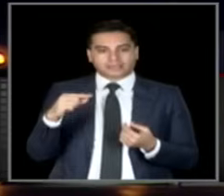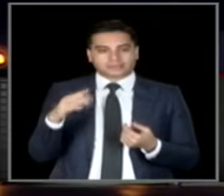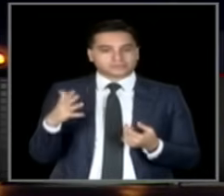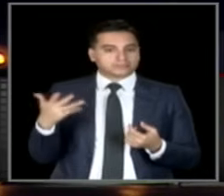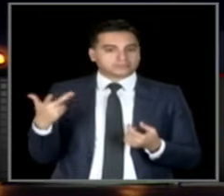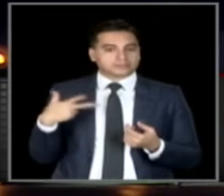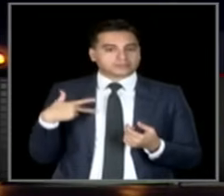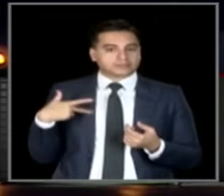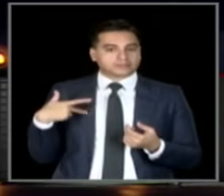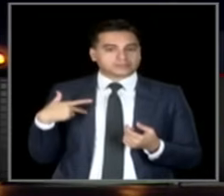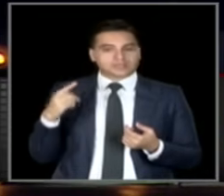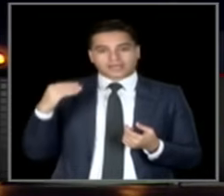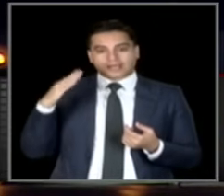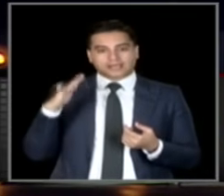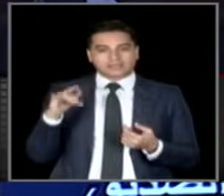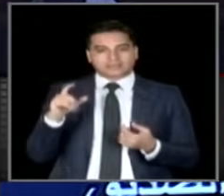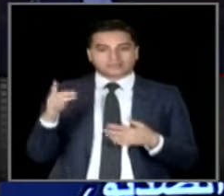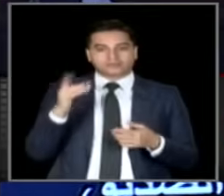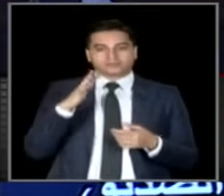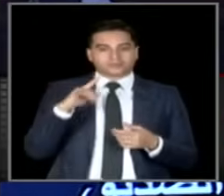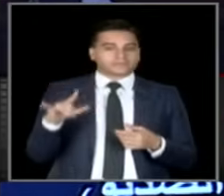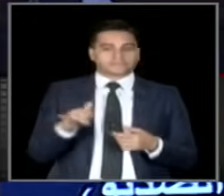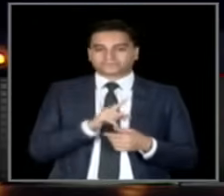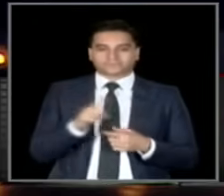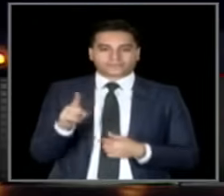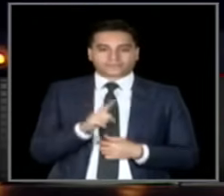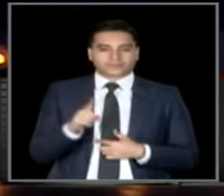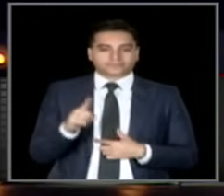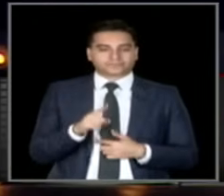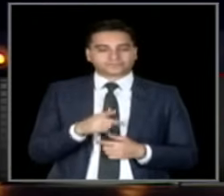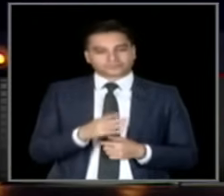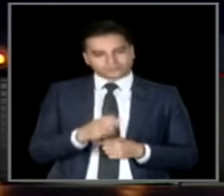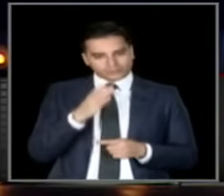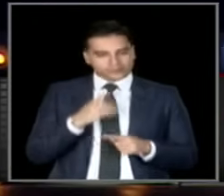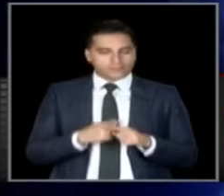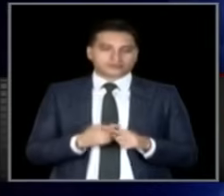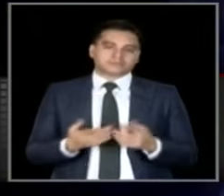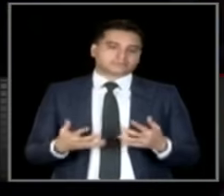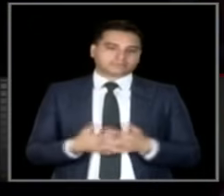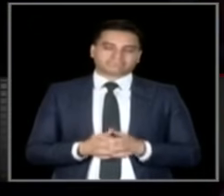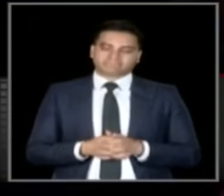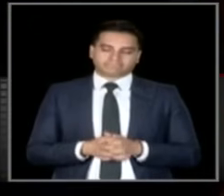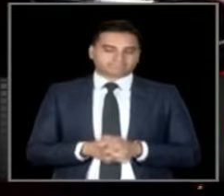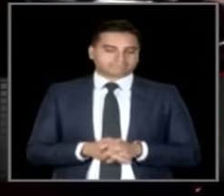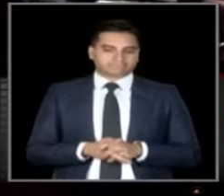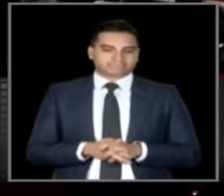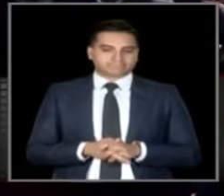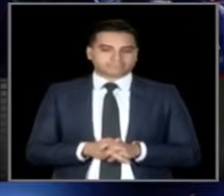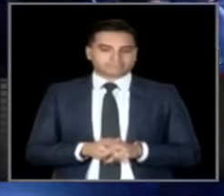لا. حسين رشدي. لا. يوسف، طبعا اجابه خاطئه.